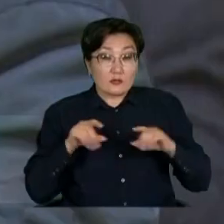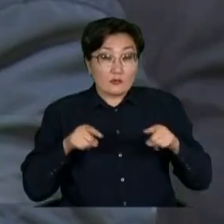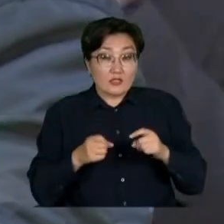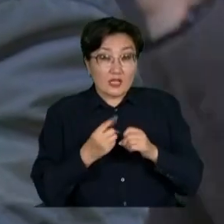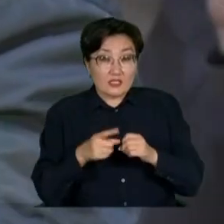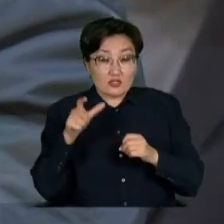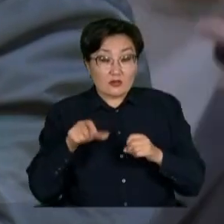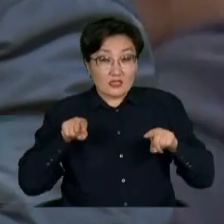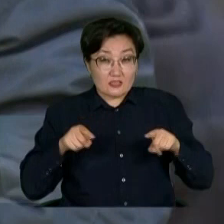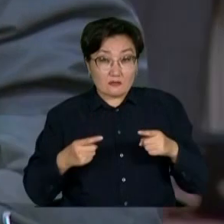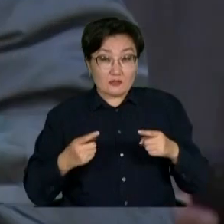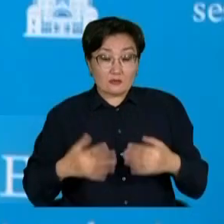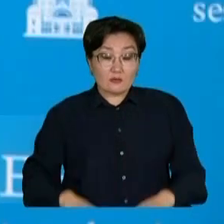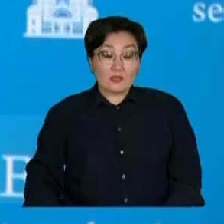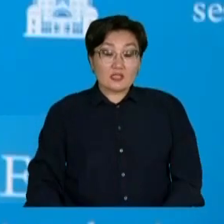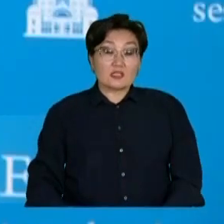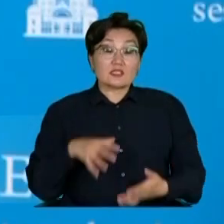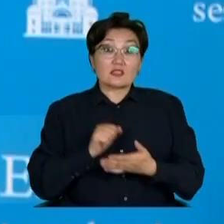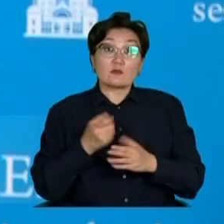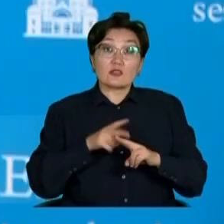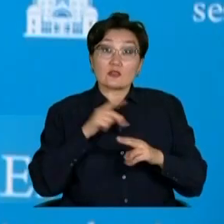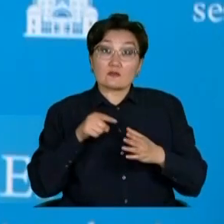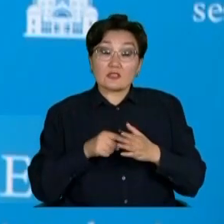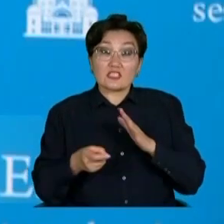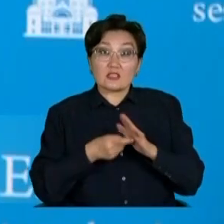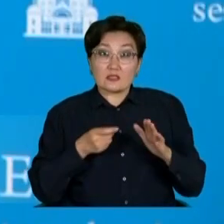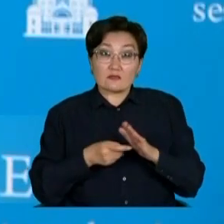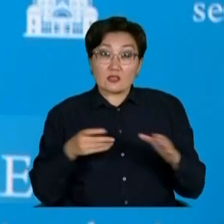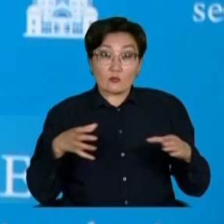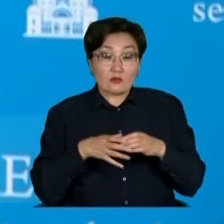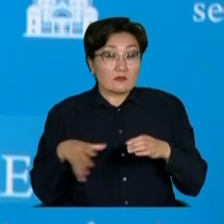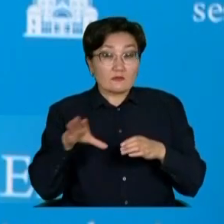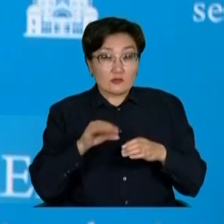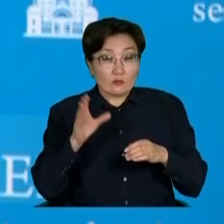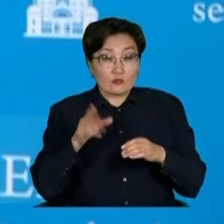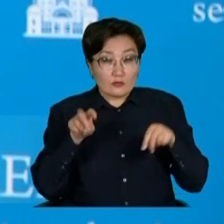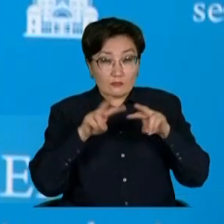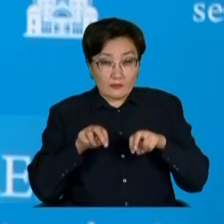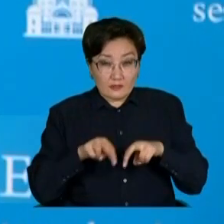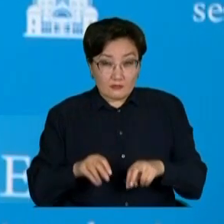11 арестованы. Все. Занимается этим вопросом следствие. Всех будут проверять.